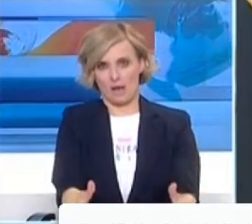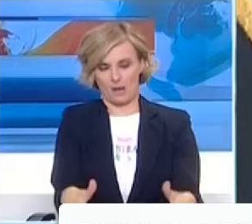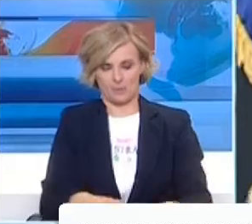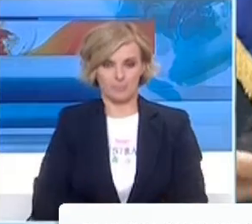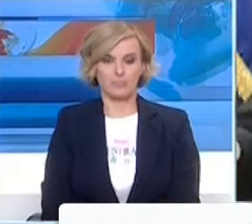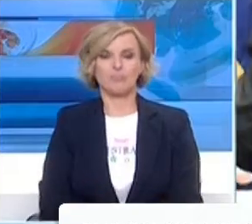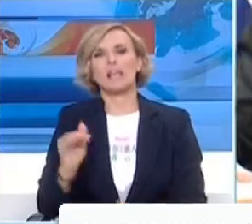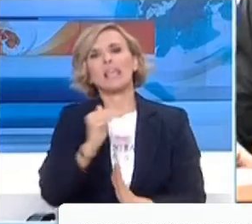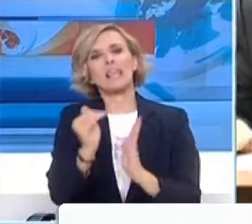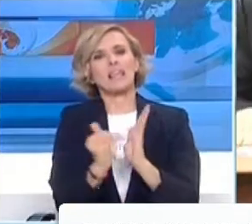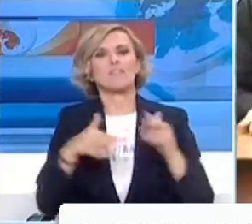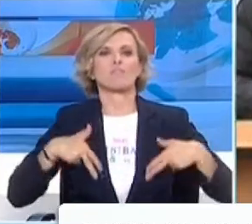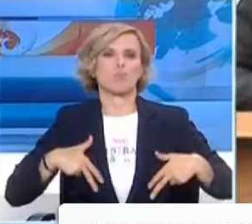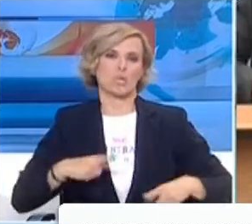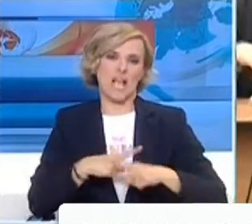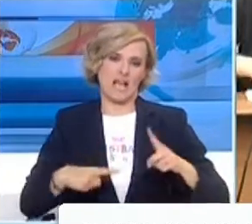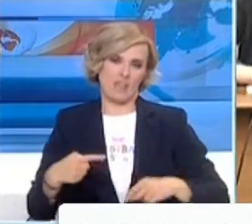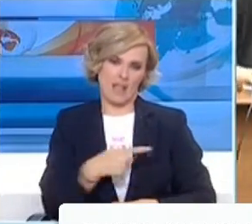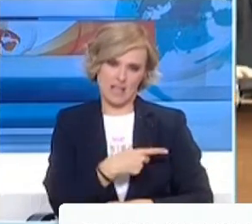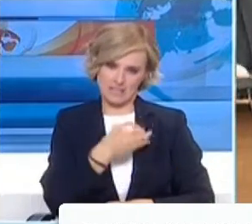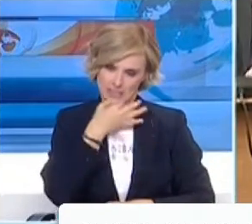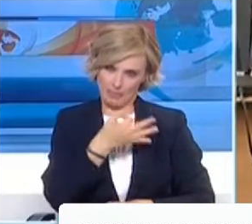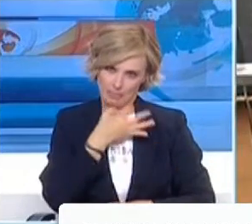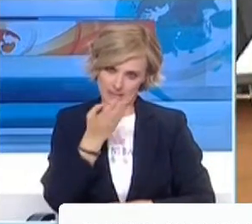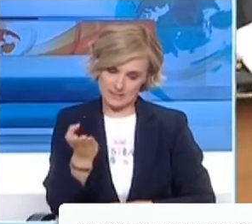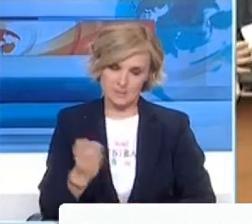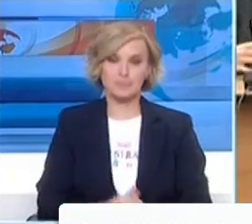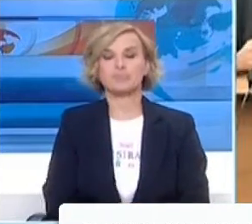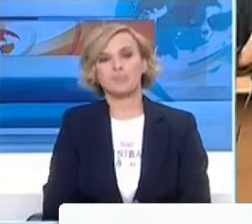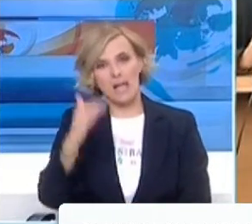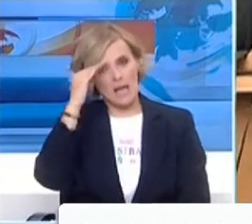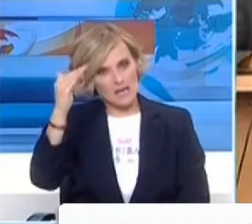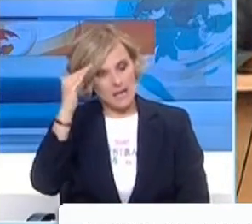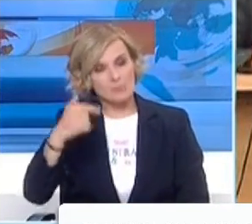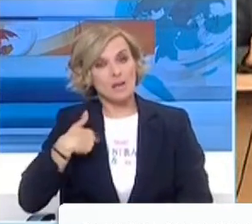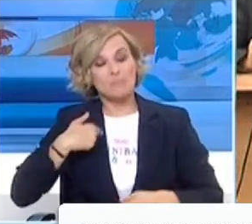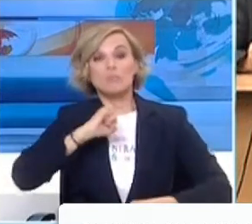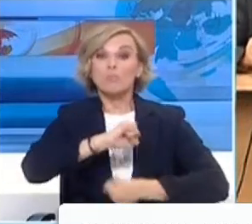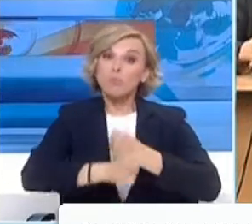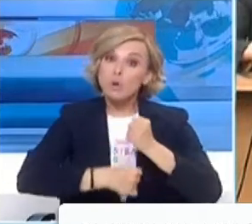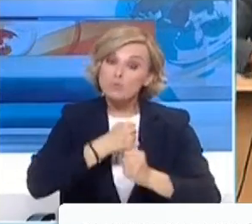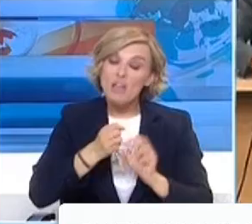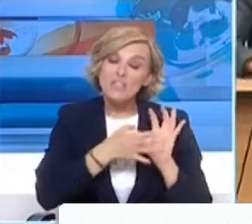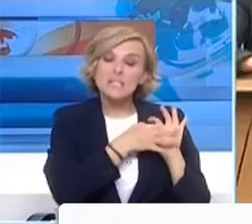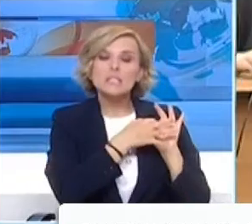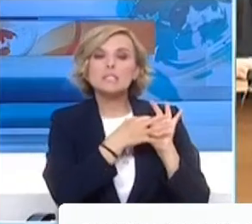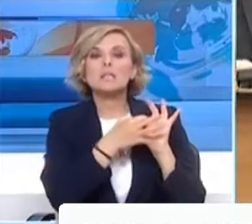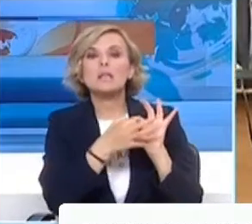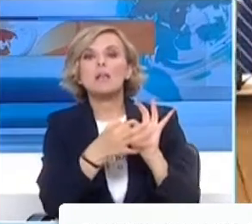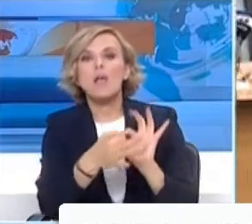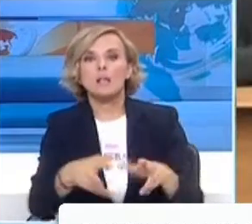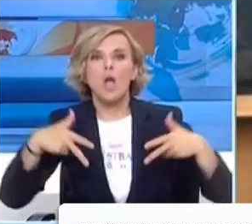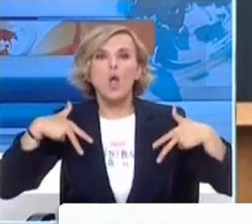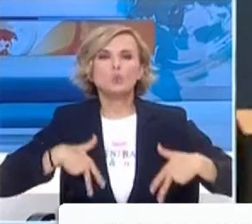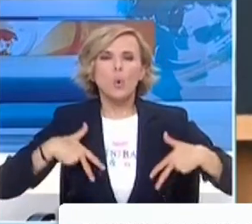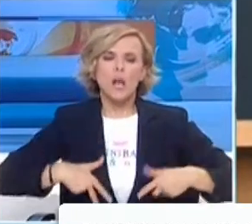Κύριε Χαρδαλιά, έχετε τον λόγο. Καλησπέρα για την πολιτική προστασία. Η προσπάθεια, όπως είναι αντιληπτό, συνεχίζεται. Ο κρατικός